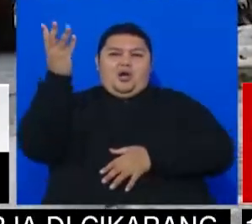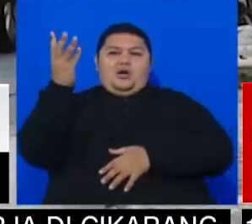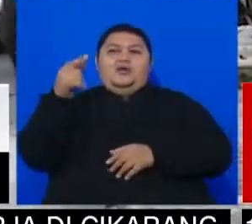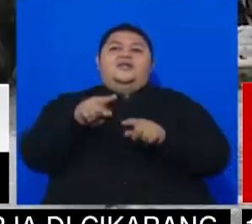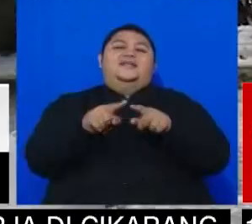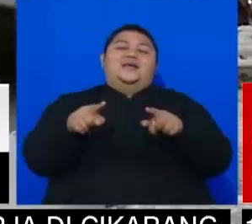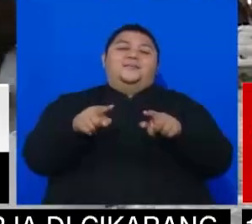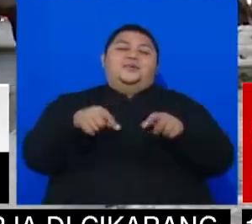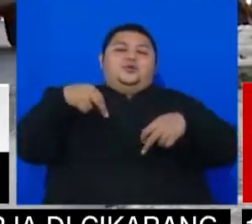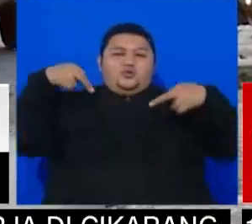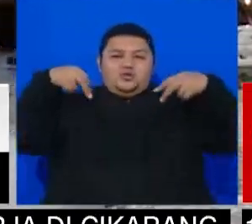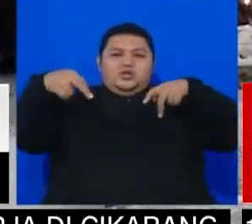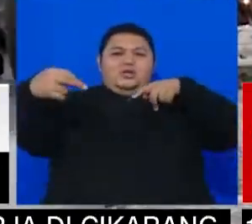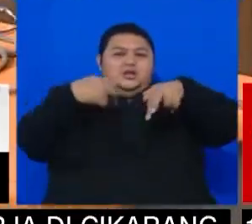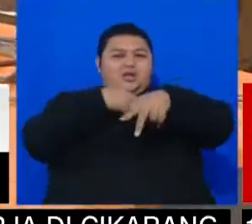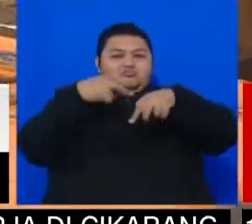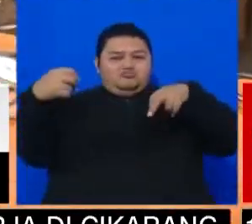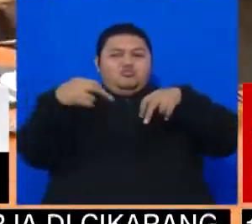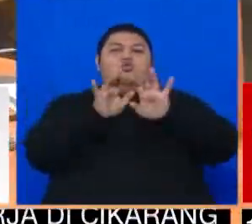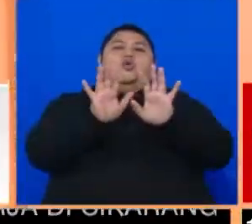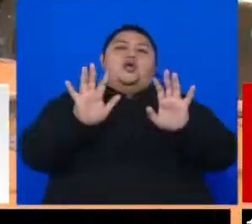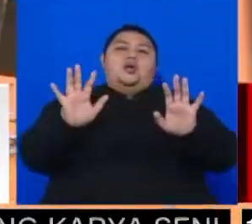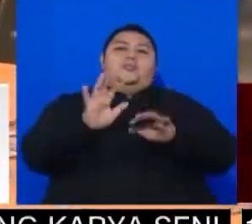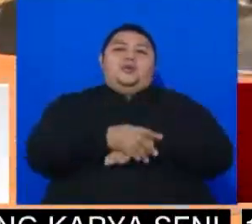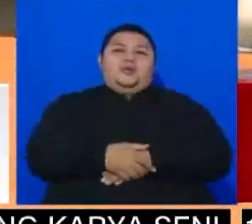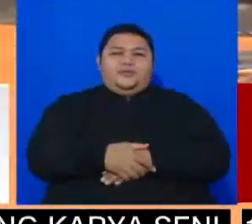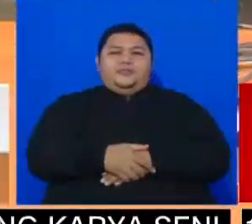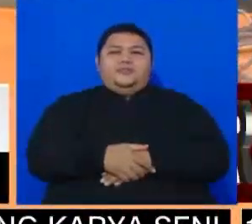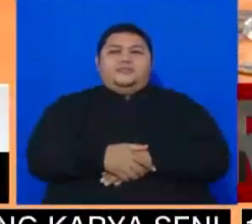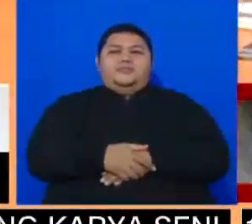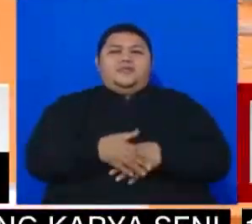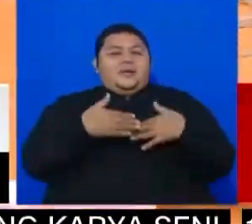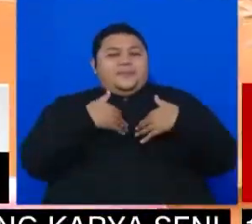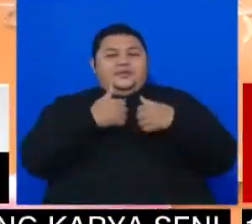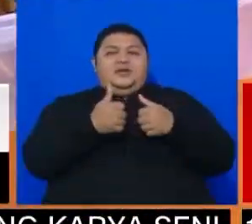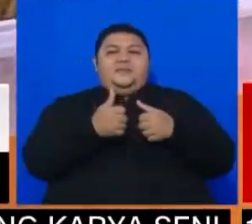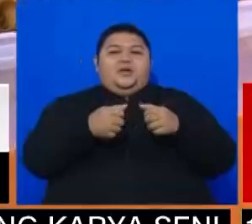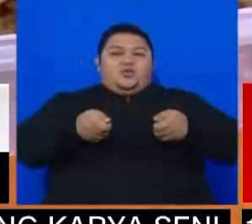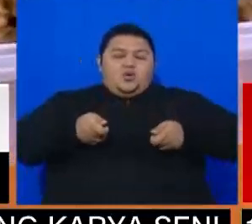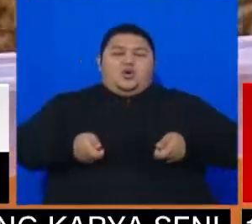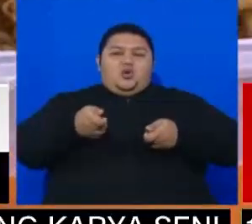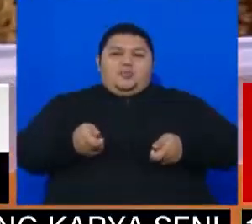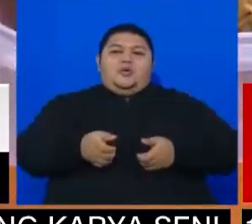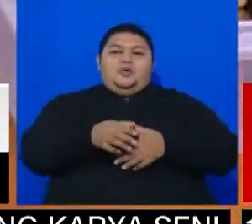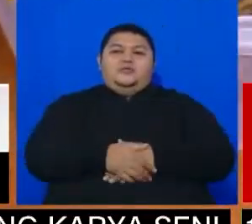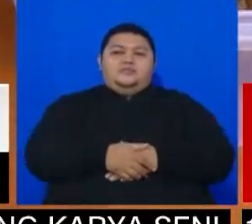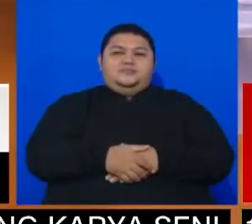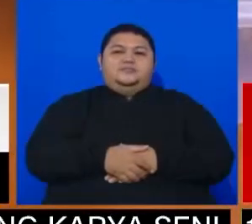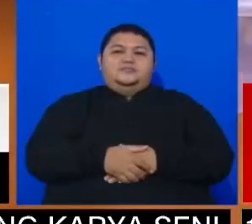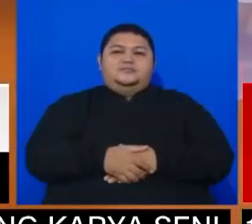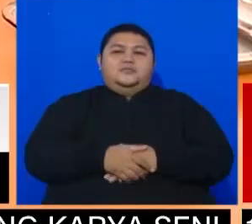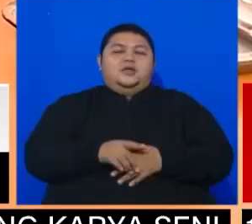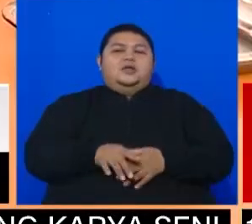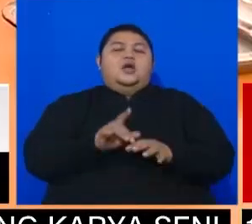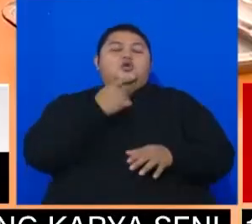ini jadi peluang bisnis. Hal pertama yang saya lakukan adalah menyiapkan gerobak angkringan. Dengan tenu ini, kita coba